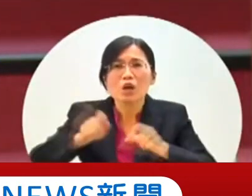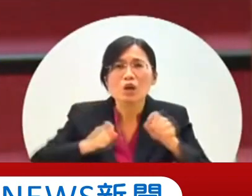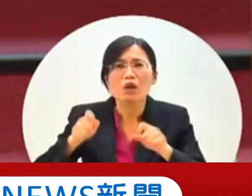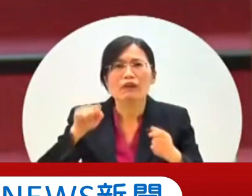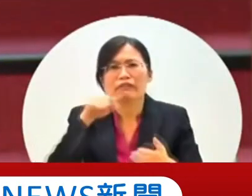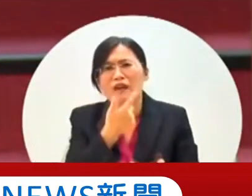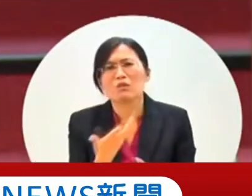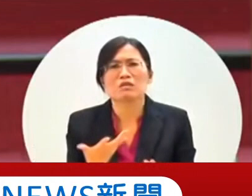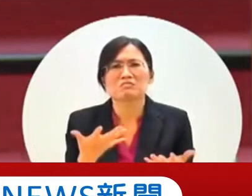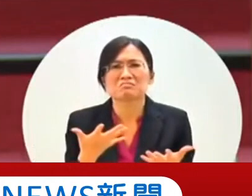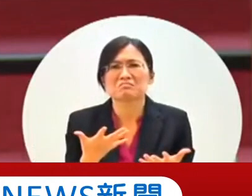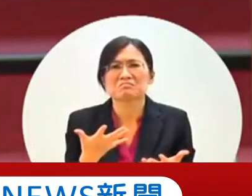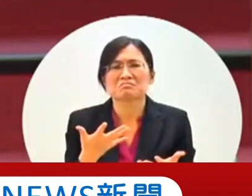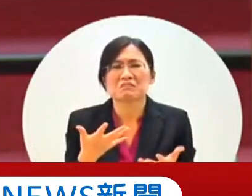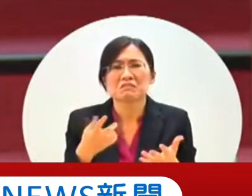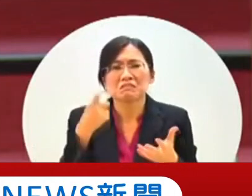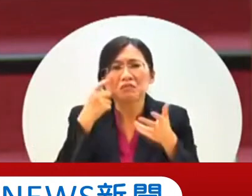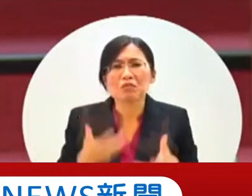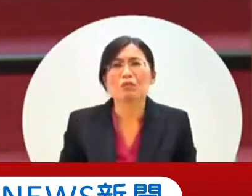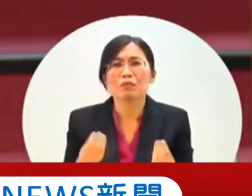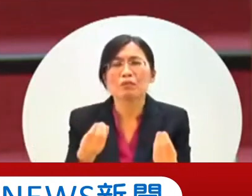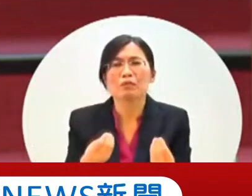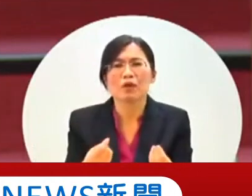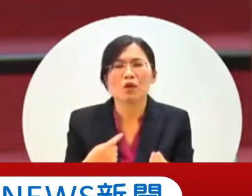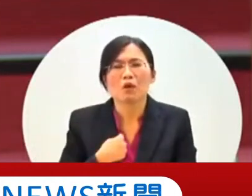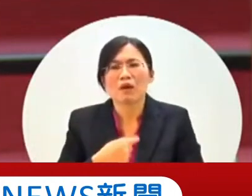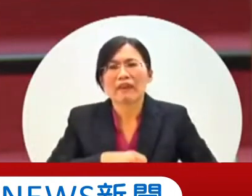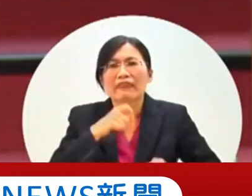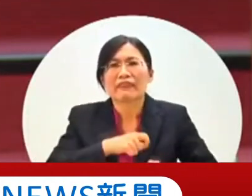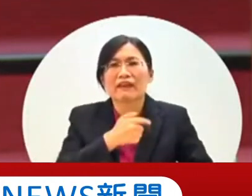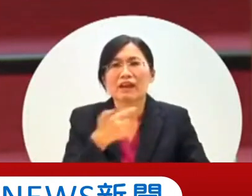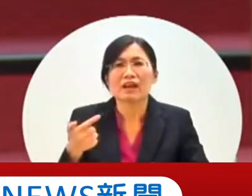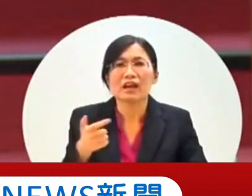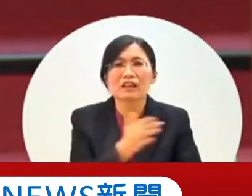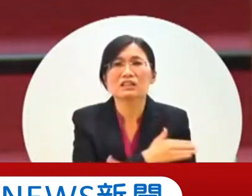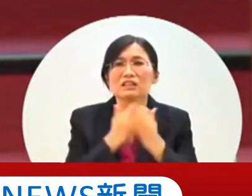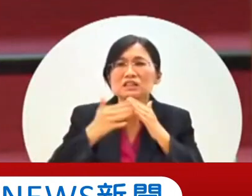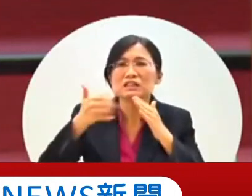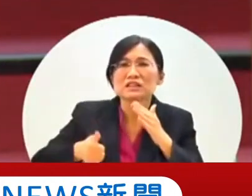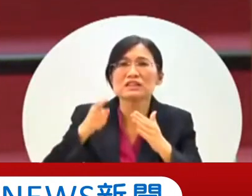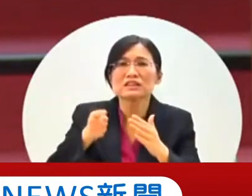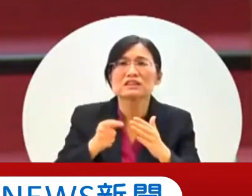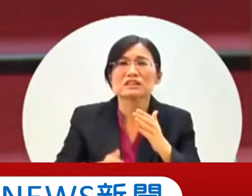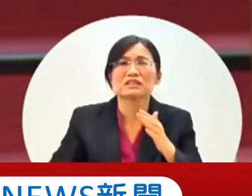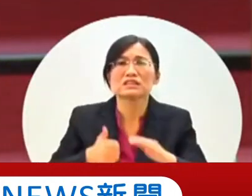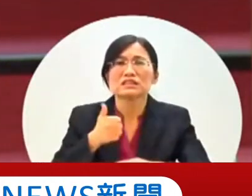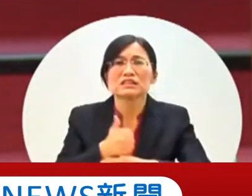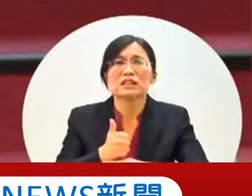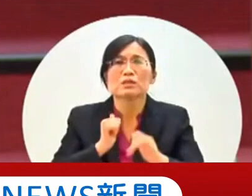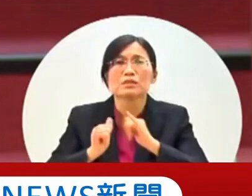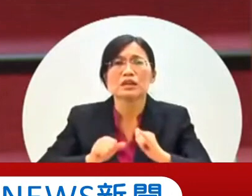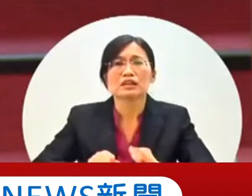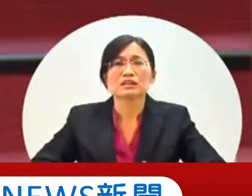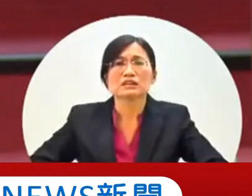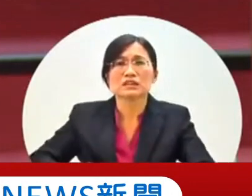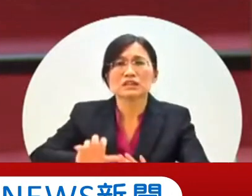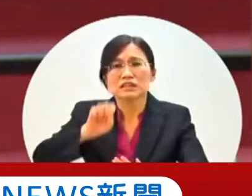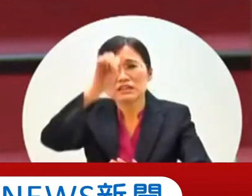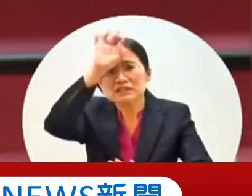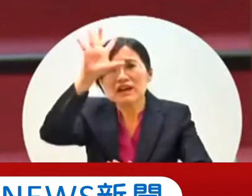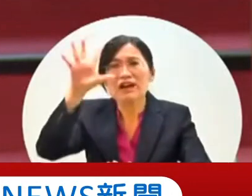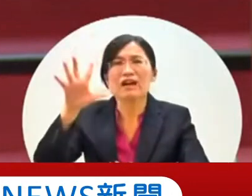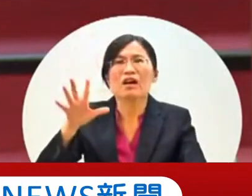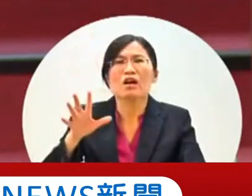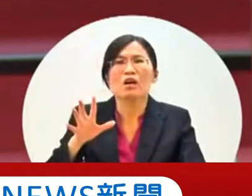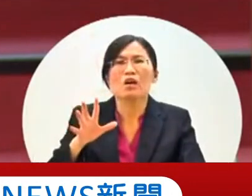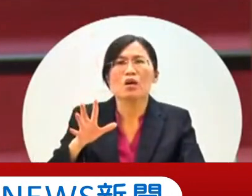极无疑让人深感忧心。陈市长，您身为民进党内握有人事预算实权首长中排